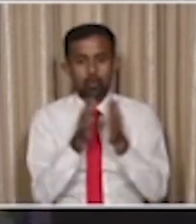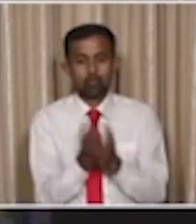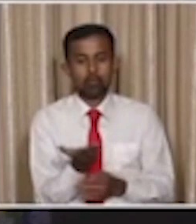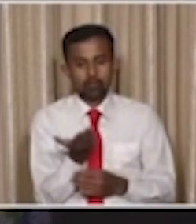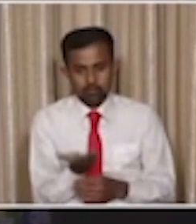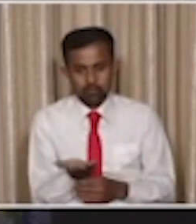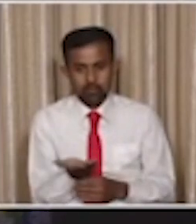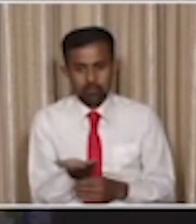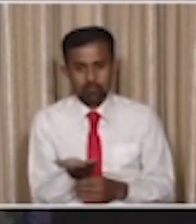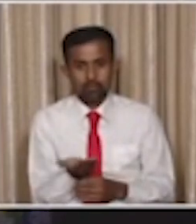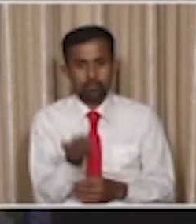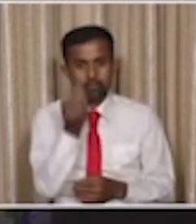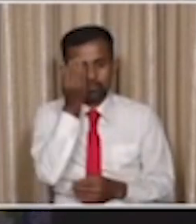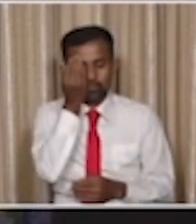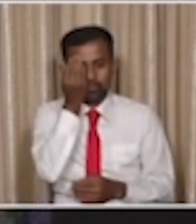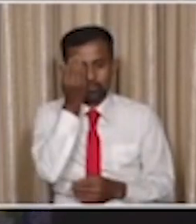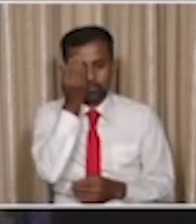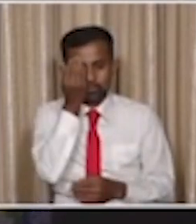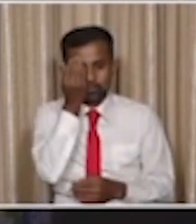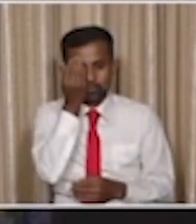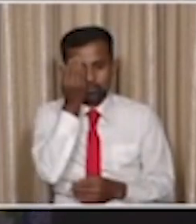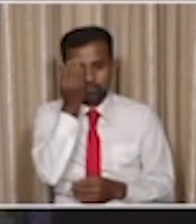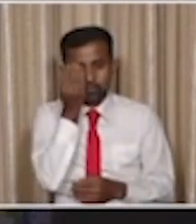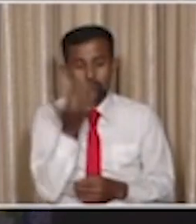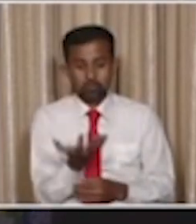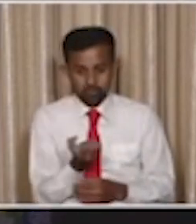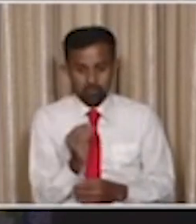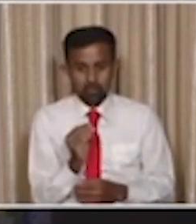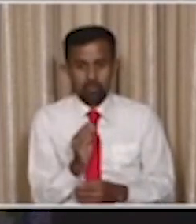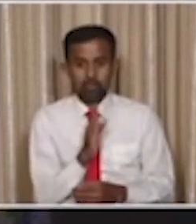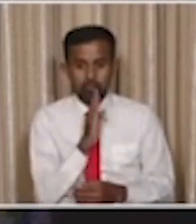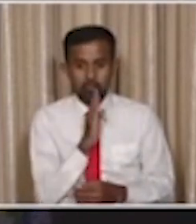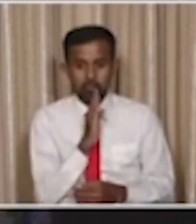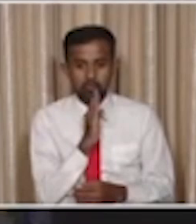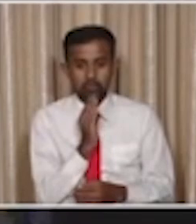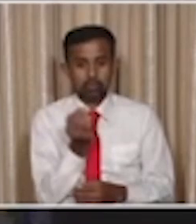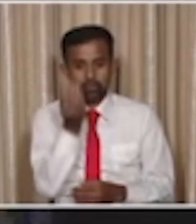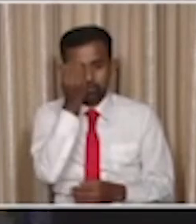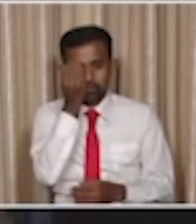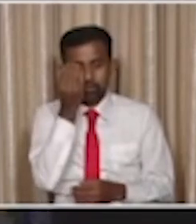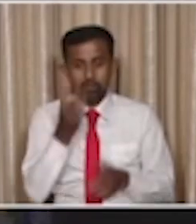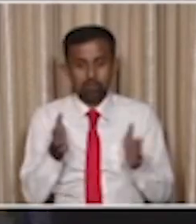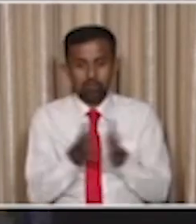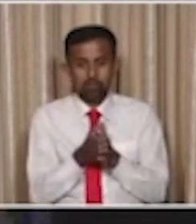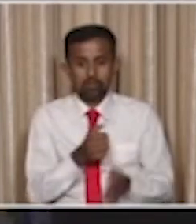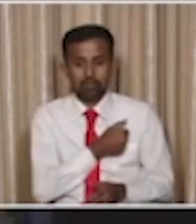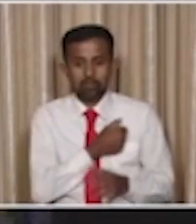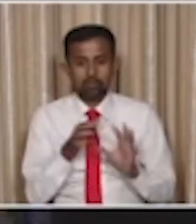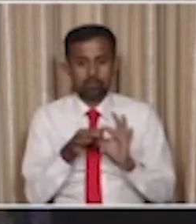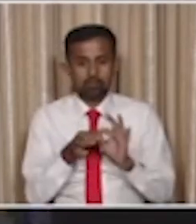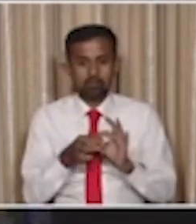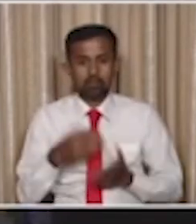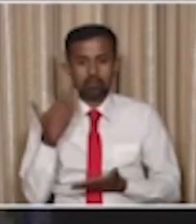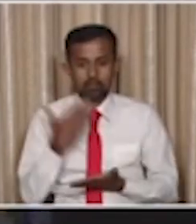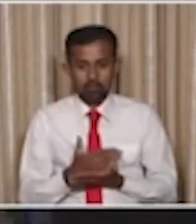ඉල්ලීම් ඊශ්‍රායලයේ ඒ ඉෂ්ට කරන තුරු තාවකාලිකව හෝ ඊශ්‍රායලයේ තමක තියෙන තානාපති සම්බන්ධකම් නවත්තන්න